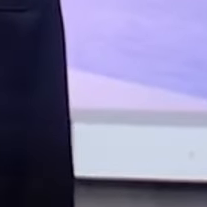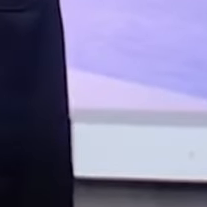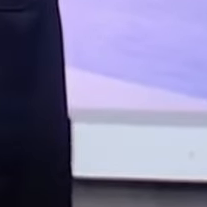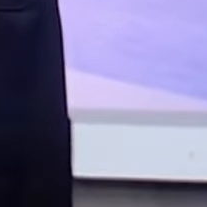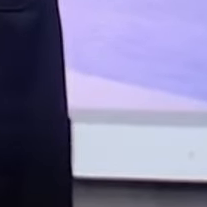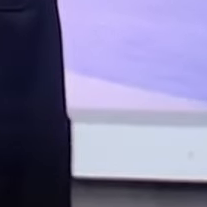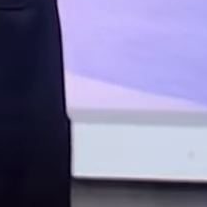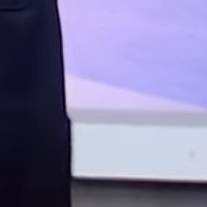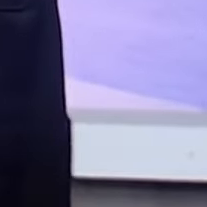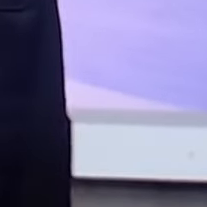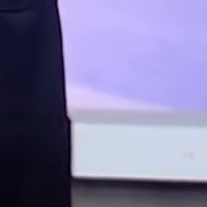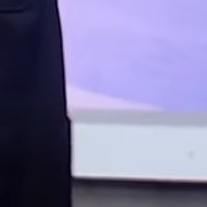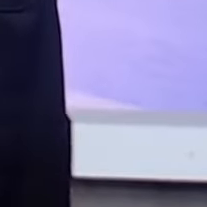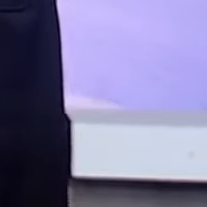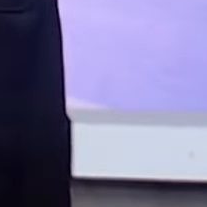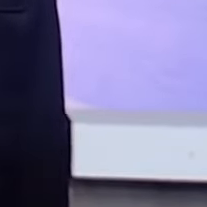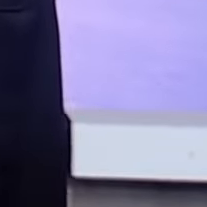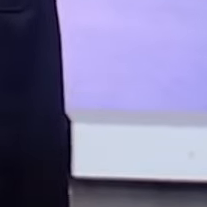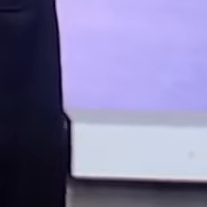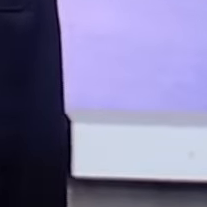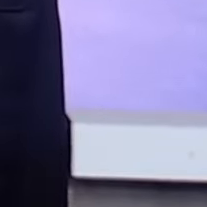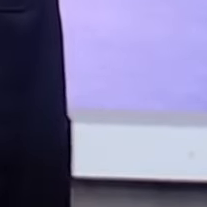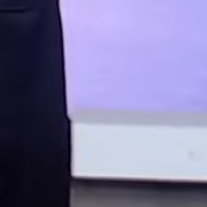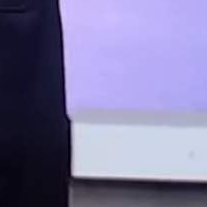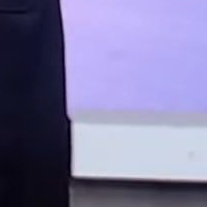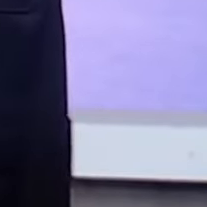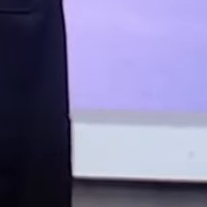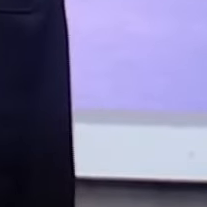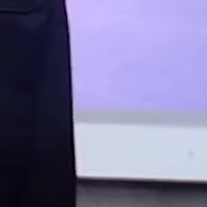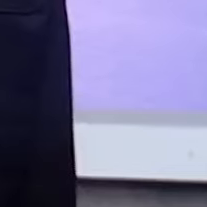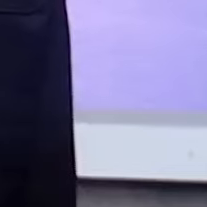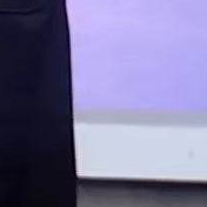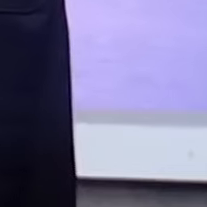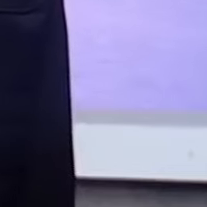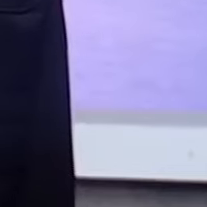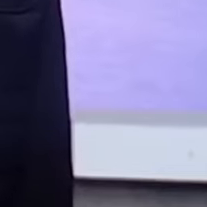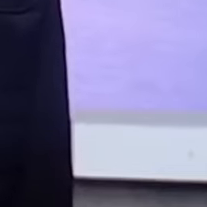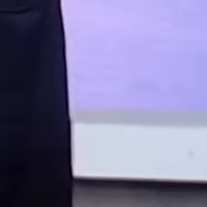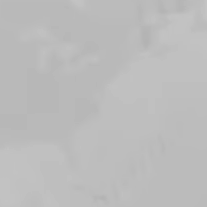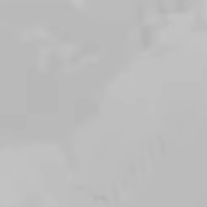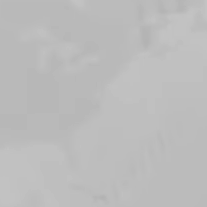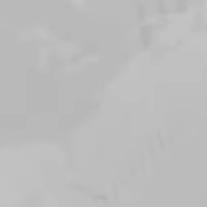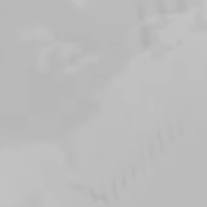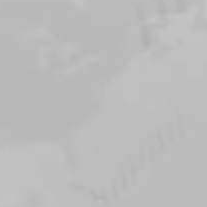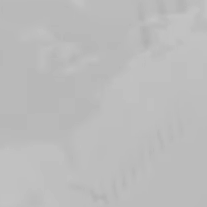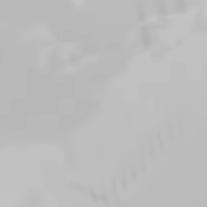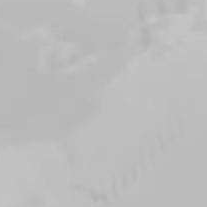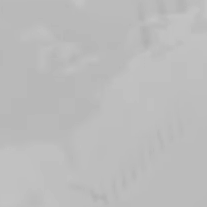samahan niyo kami sa GMA Pinoy TV at sa www.gmanews.tv.